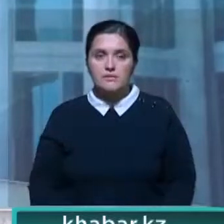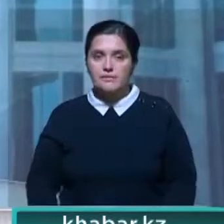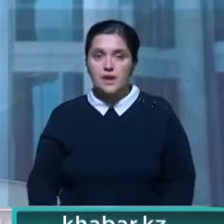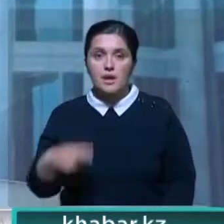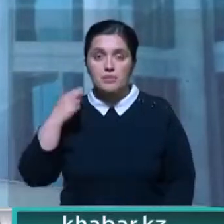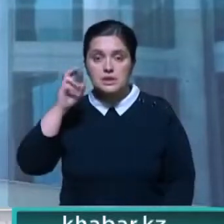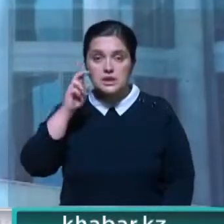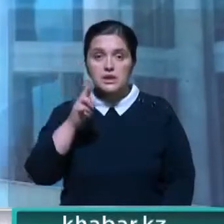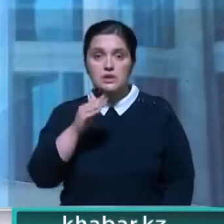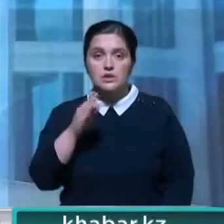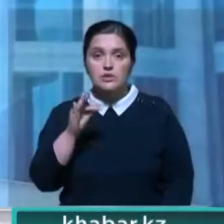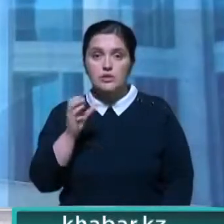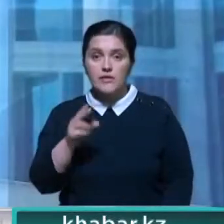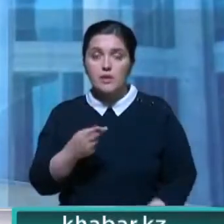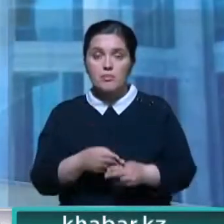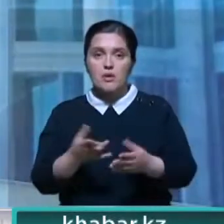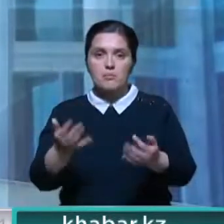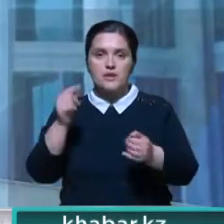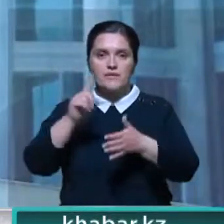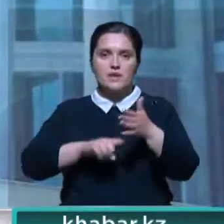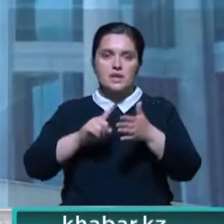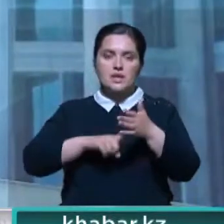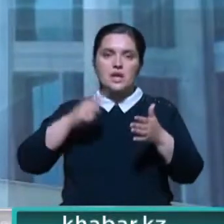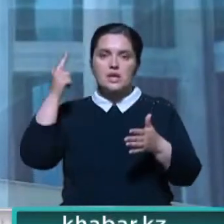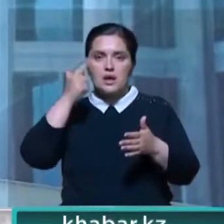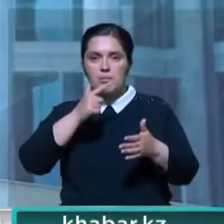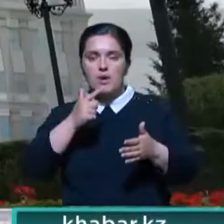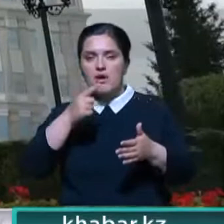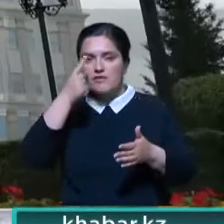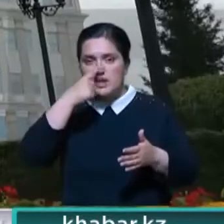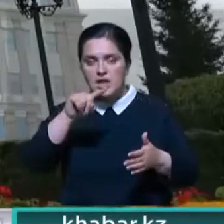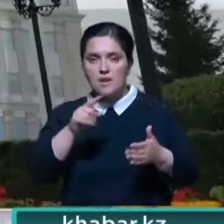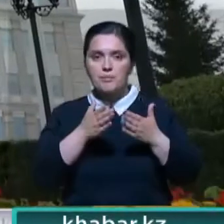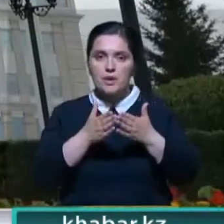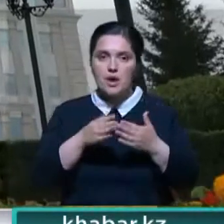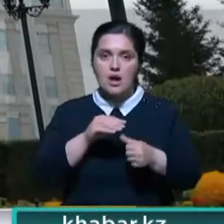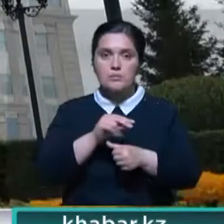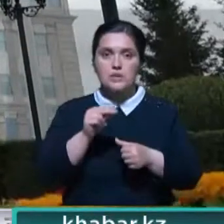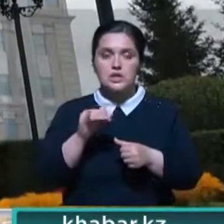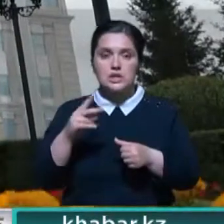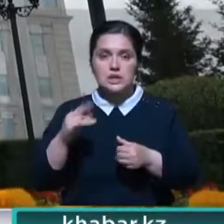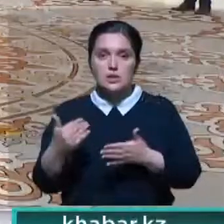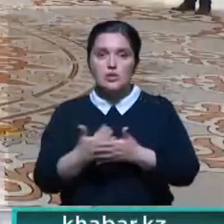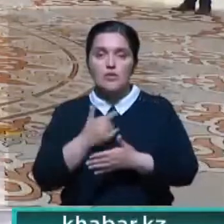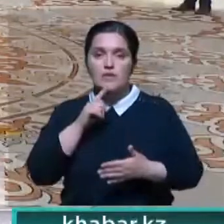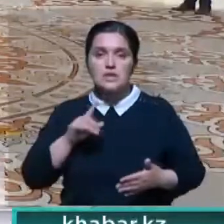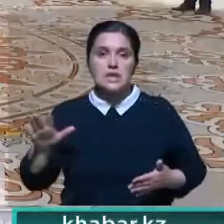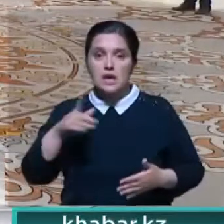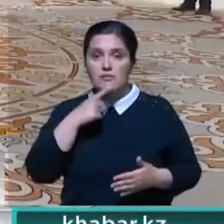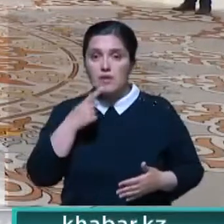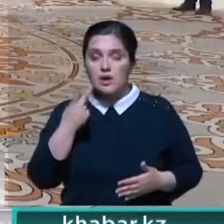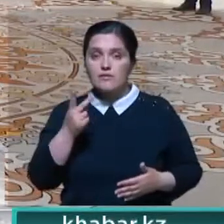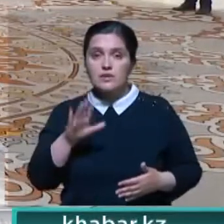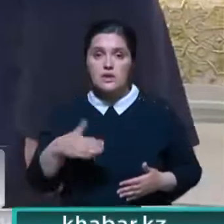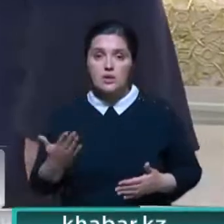Президент страны Касым-Жомарт Токаев принял верительные грамоты от послов Вьетнама, Португалии, Армении, Чили и Новой Зеландии. Говоря о